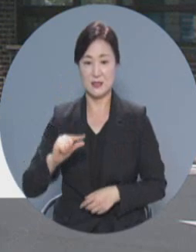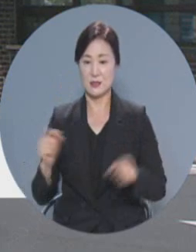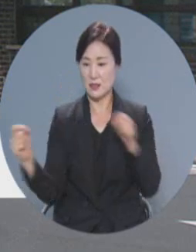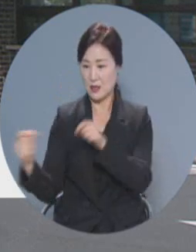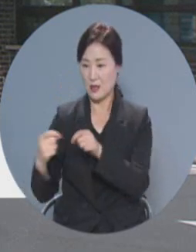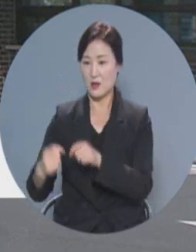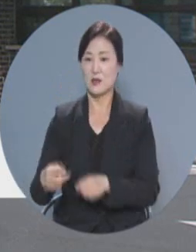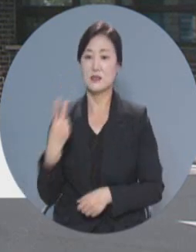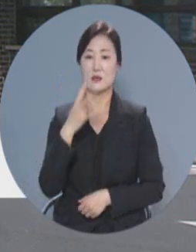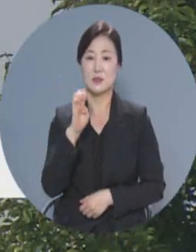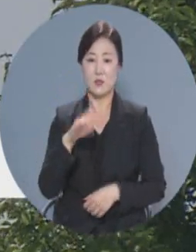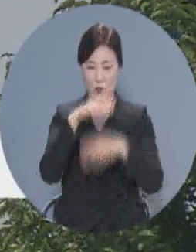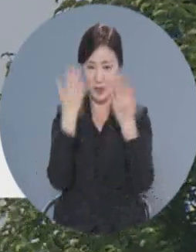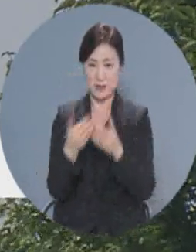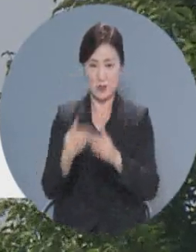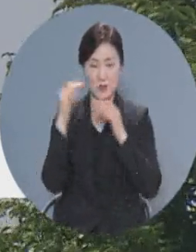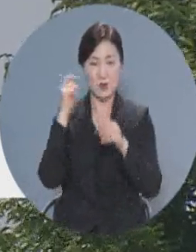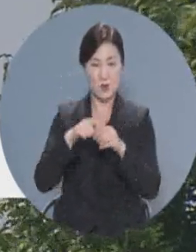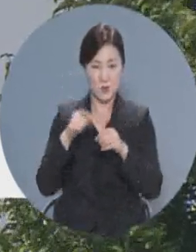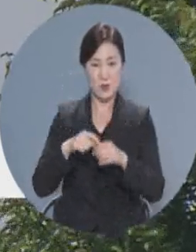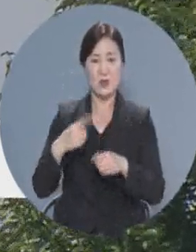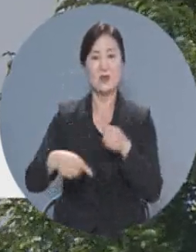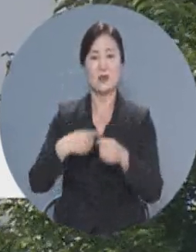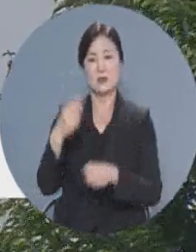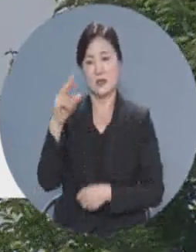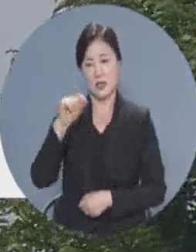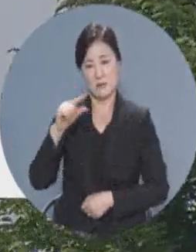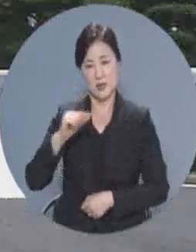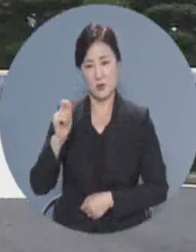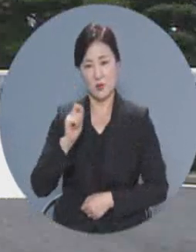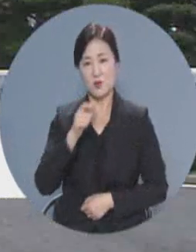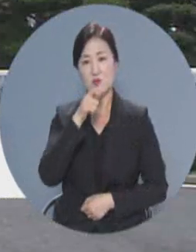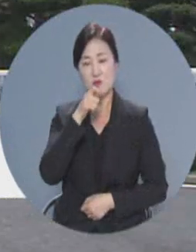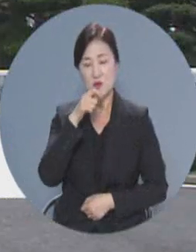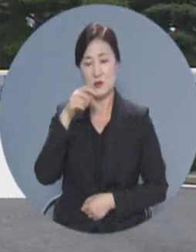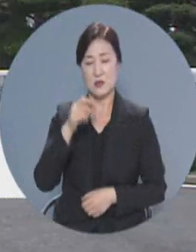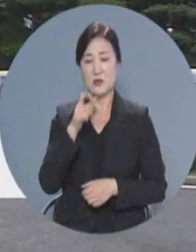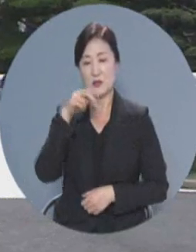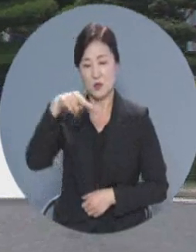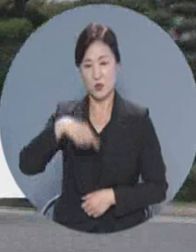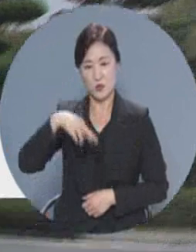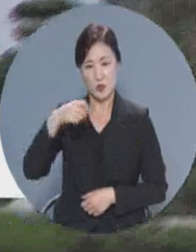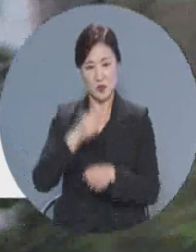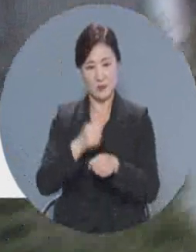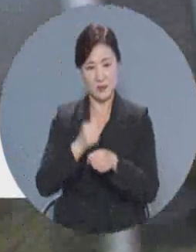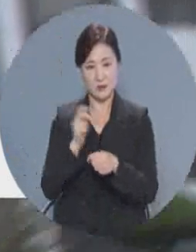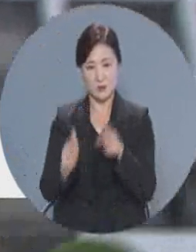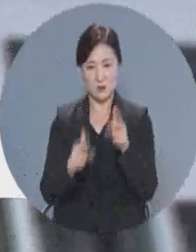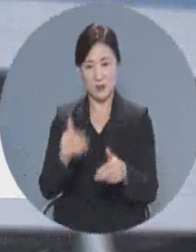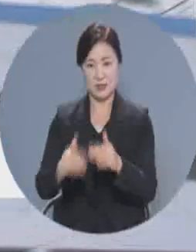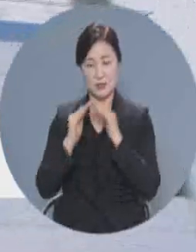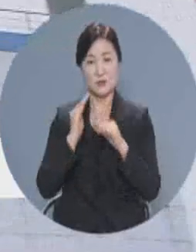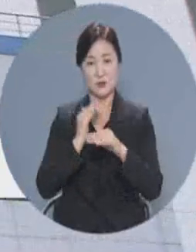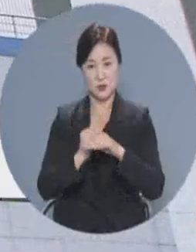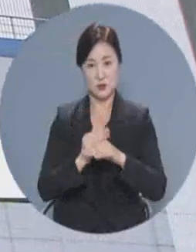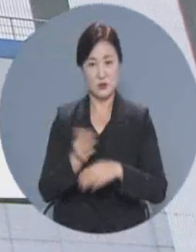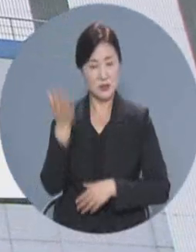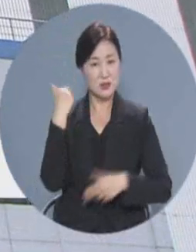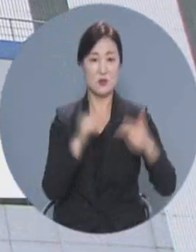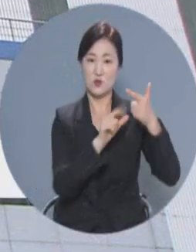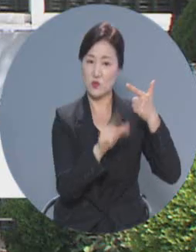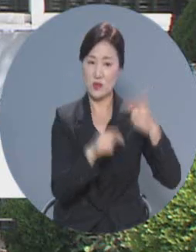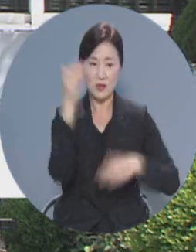2024년 완공을 목표로 연산 1만 톤 규모의 액화수소 생산 공장을 짓고 있습니다. 지난 6월에는